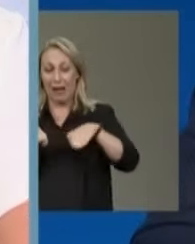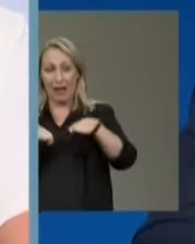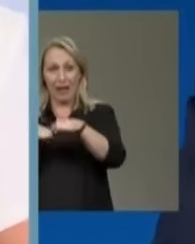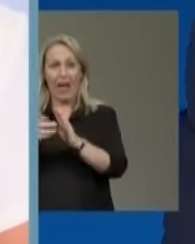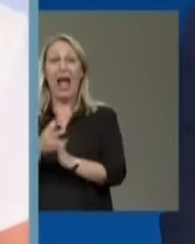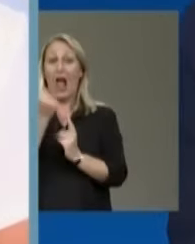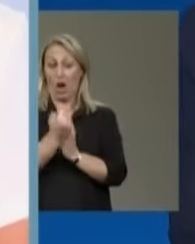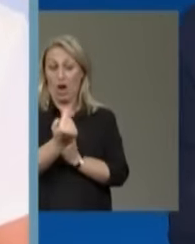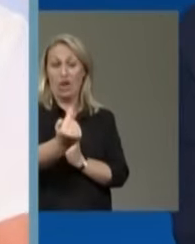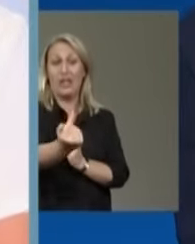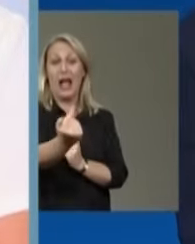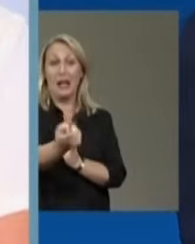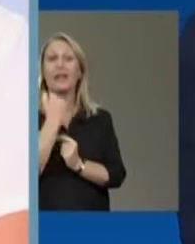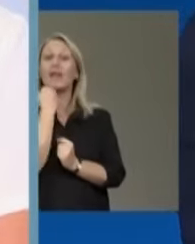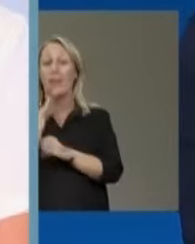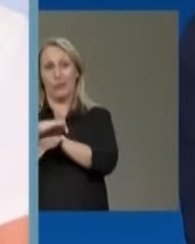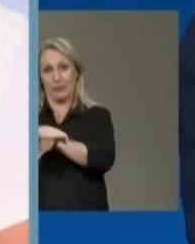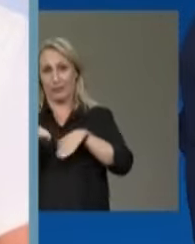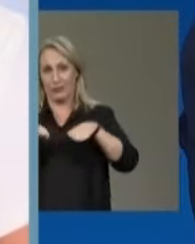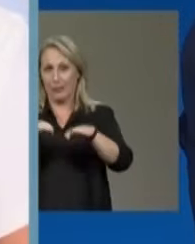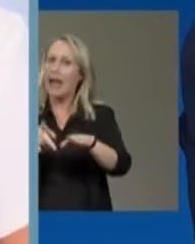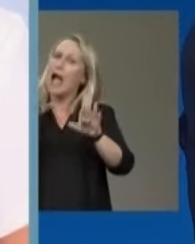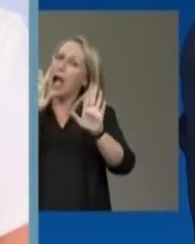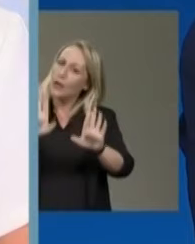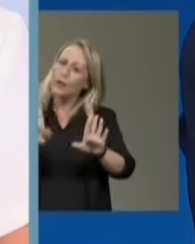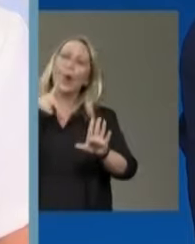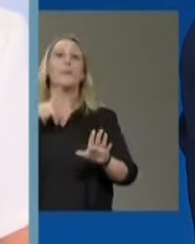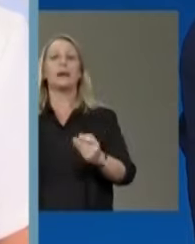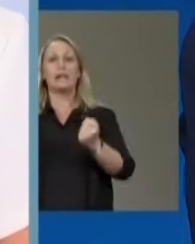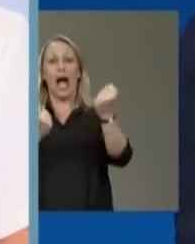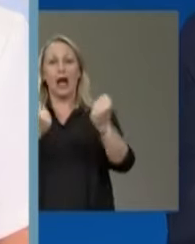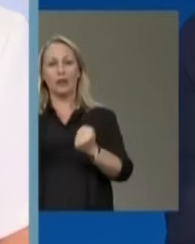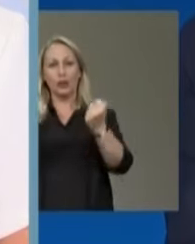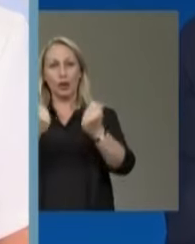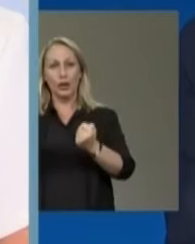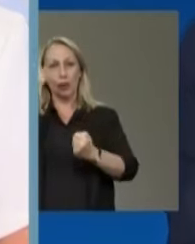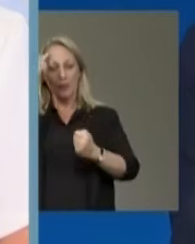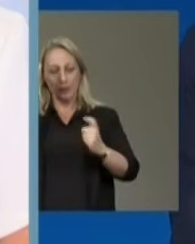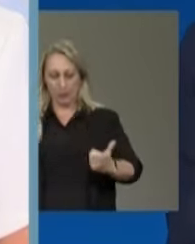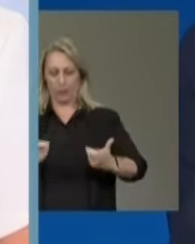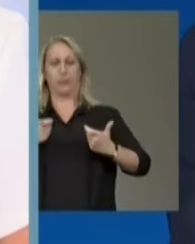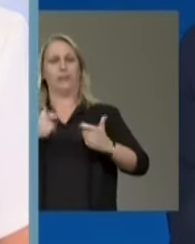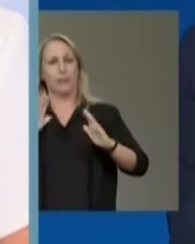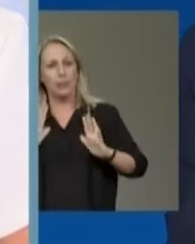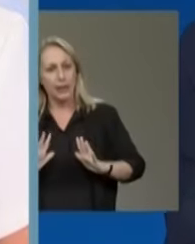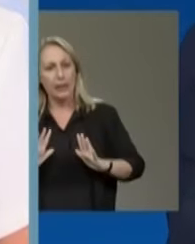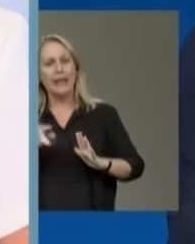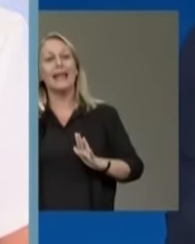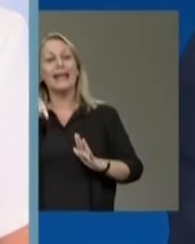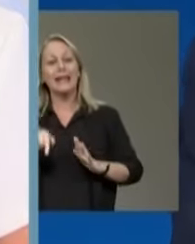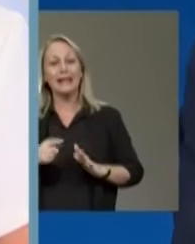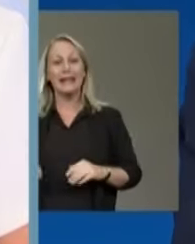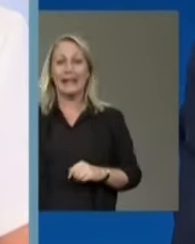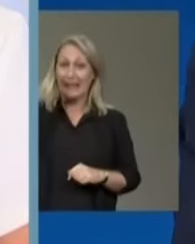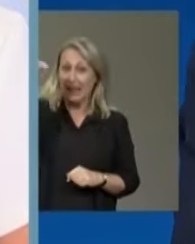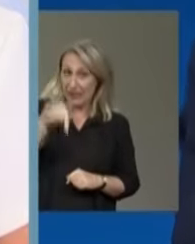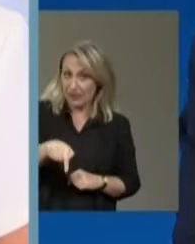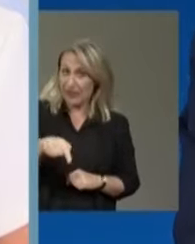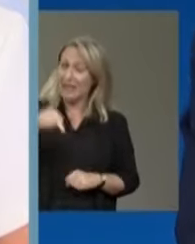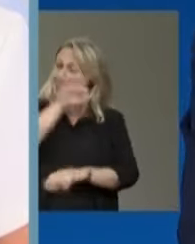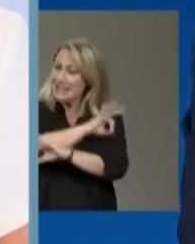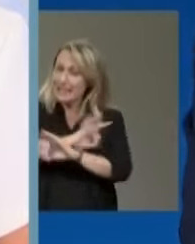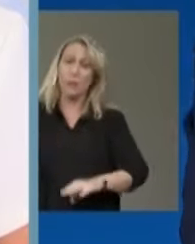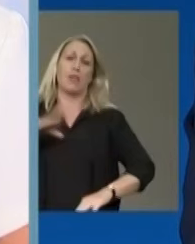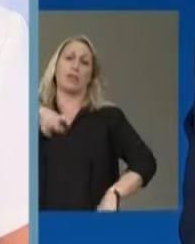της Άγκυρας, Αλεξάνδρα. Κάτι το οποίο το έχει επισημάνει ο Κυριάκος Μητσοτάκης στον Τούρκο πρόεδρο, τον Ταγίπ